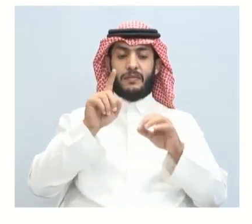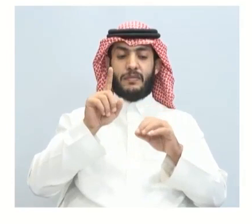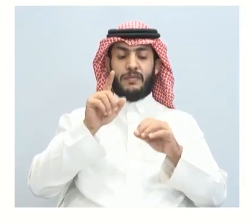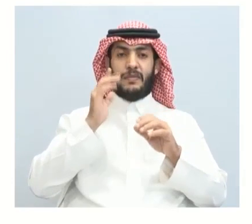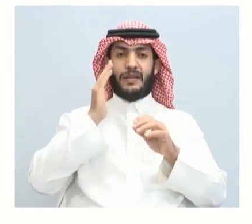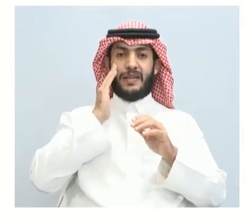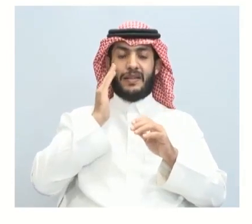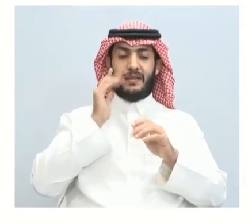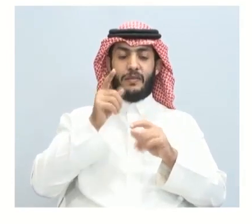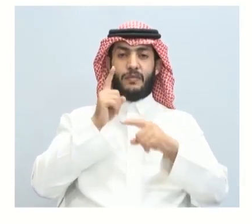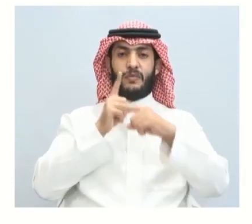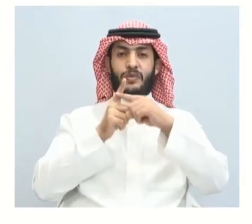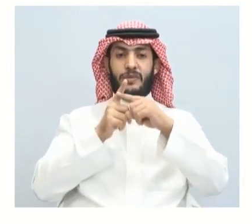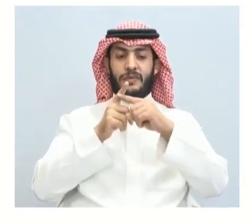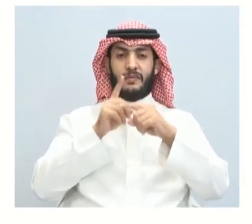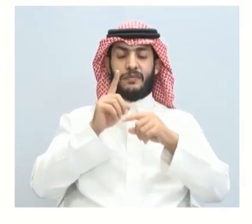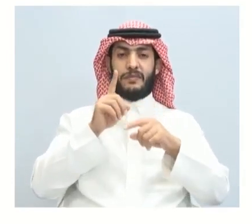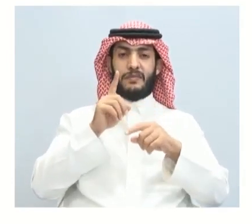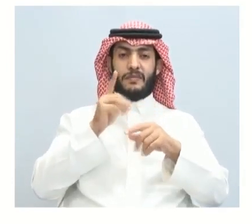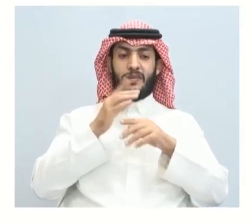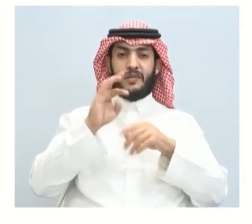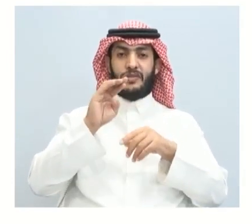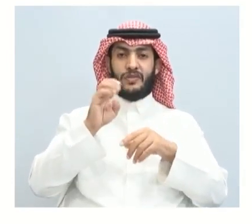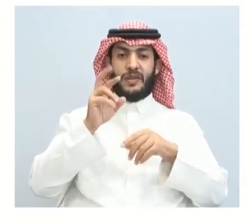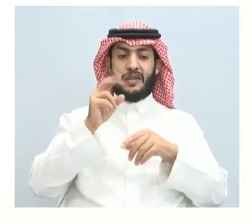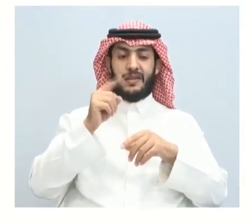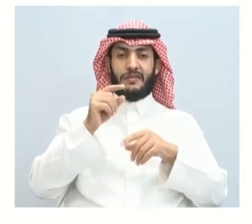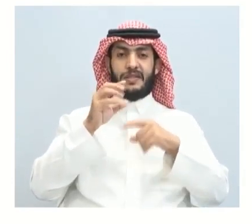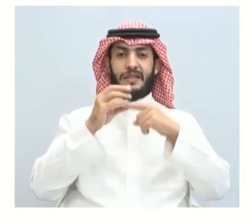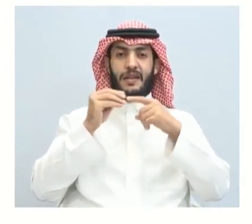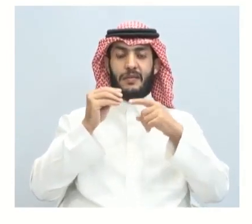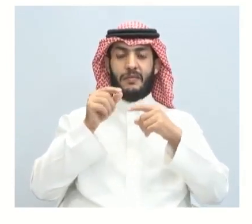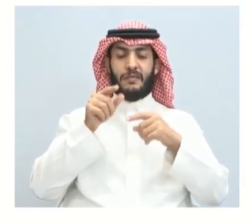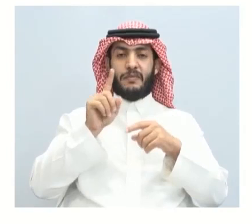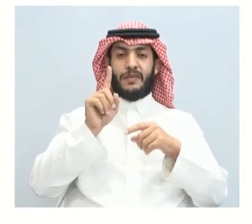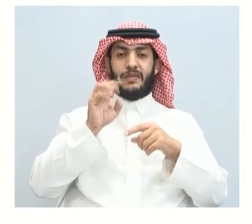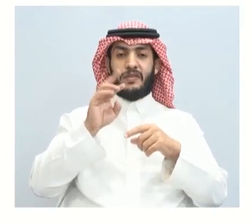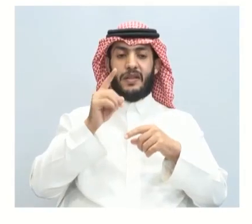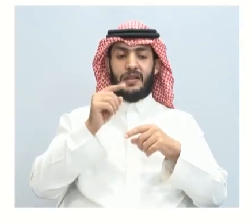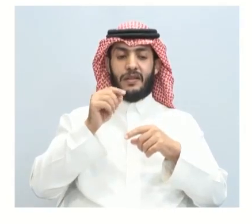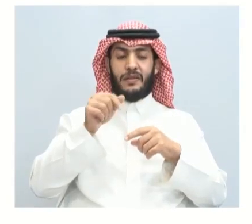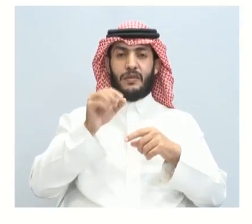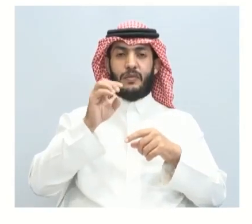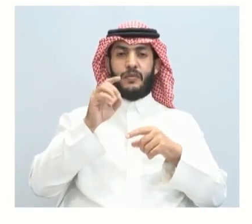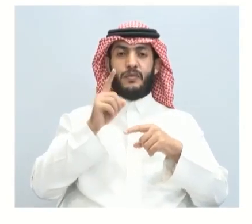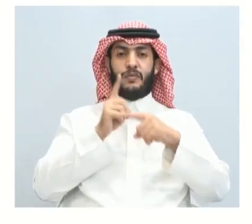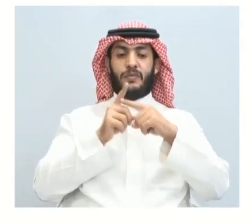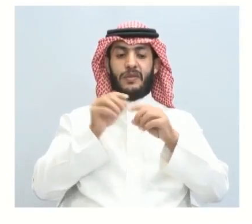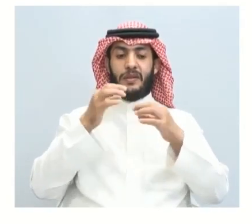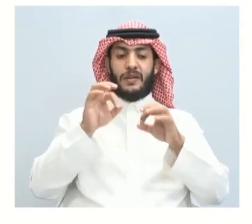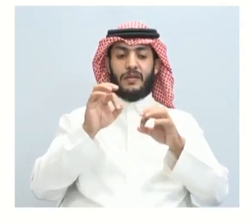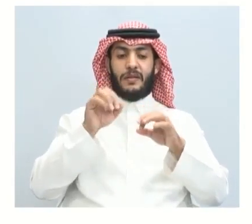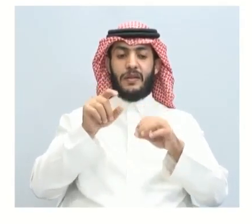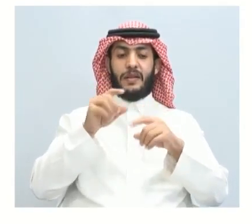الجهه الموجبه ولا ناخذ الجذر السالب وانما ناخذ فقط الجذر الموجب ويكون هو